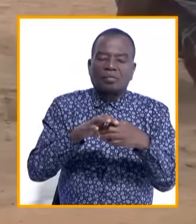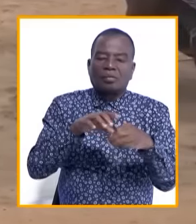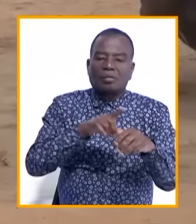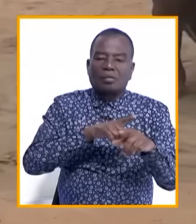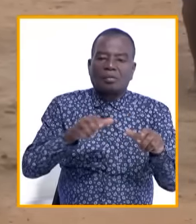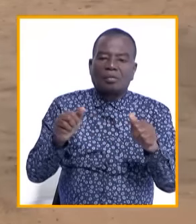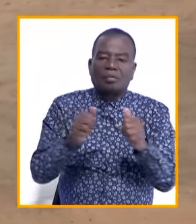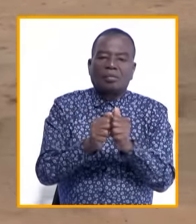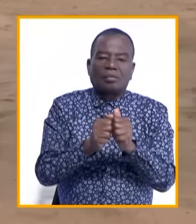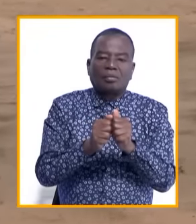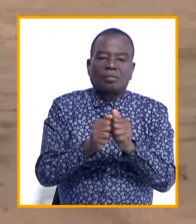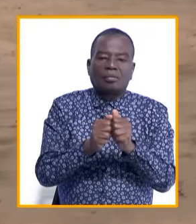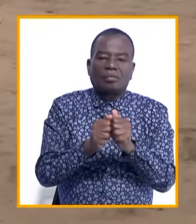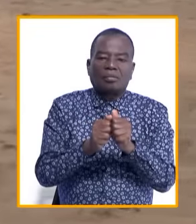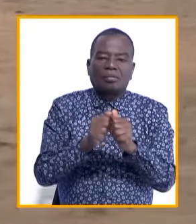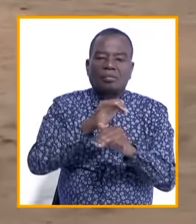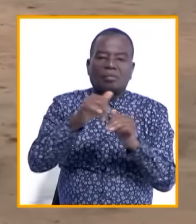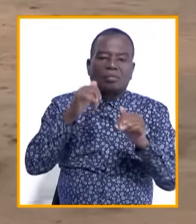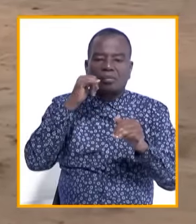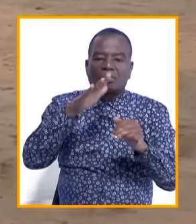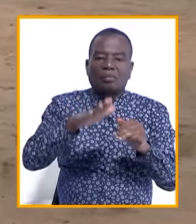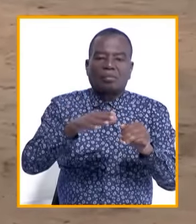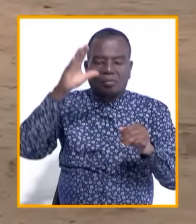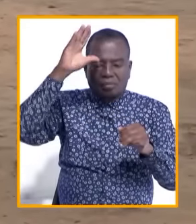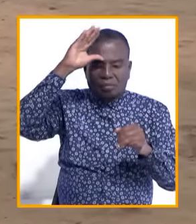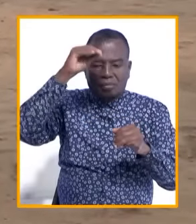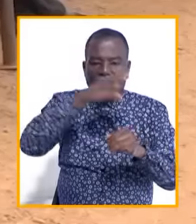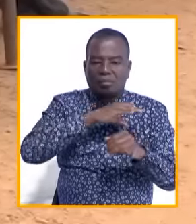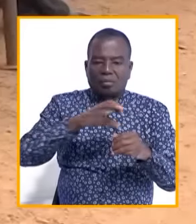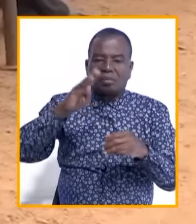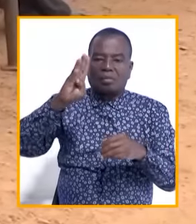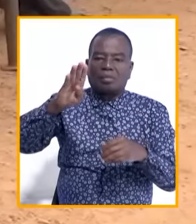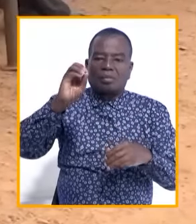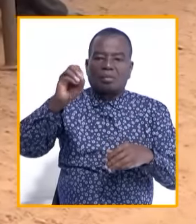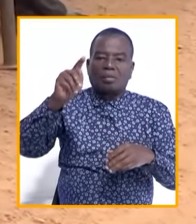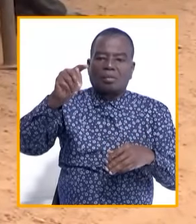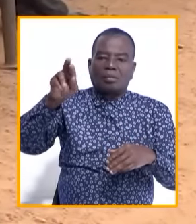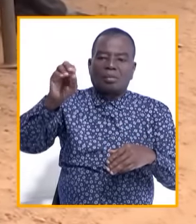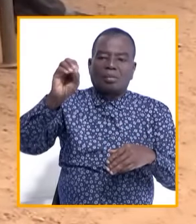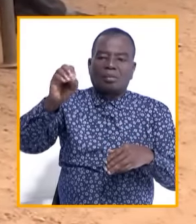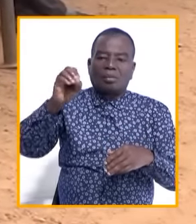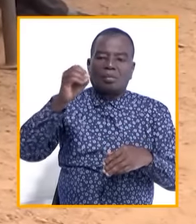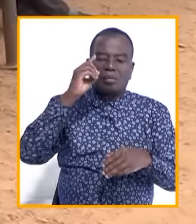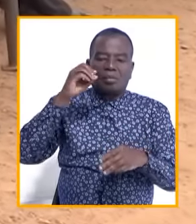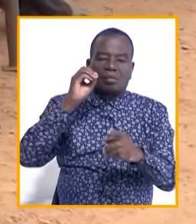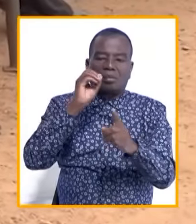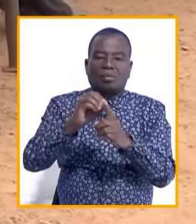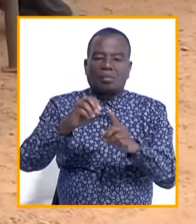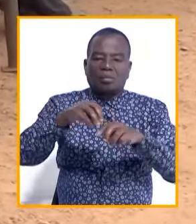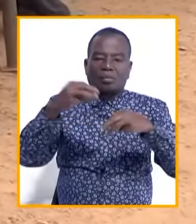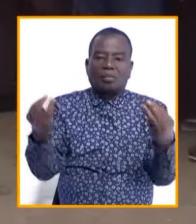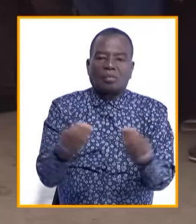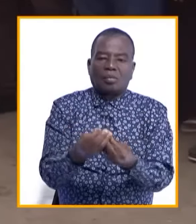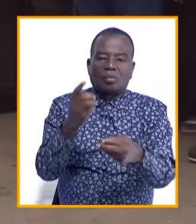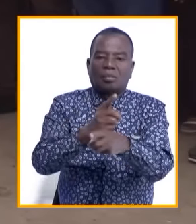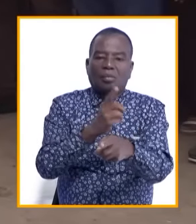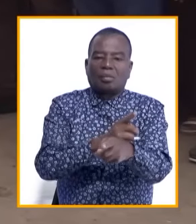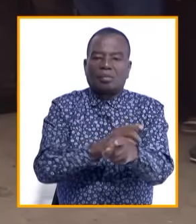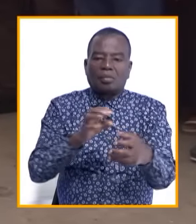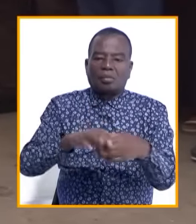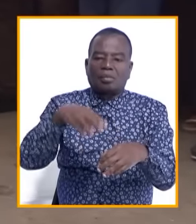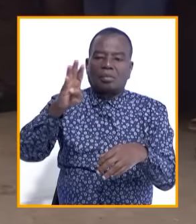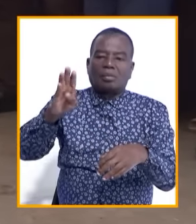Accentuer la politique de développement local avec l'apport de tous les filles et fils de Botro. C'est l'objectif de la